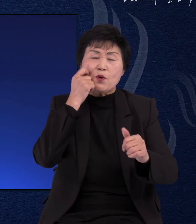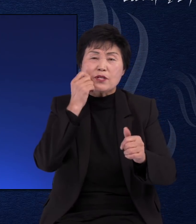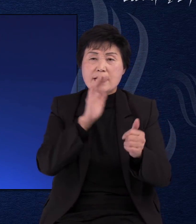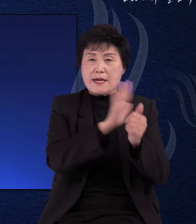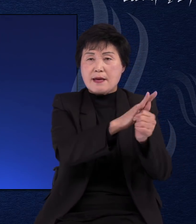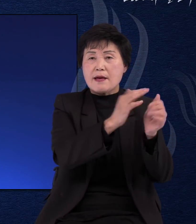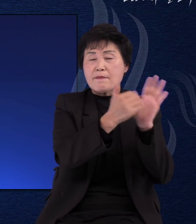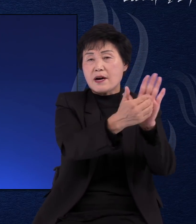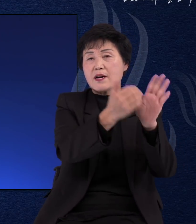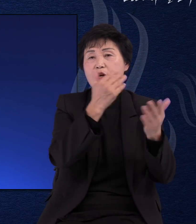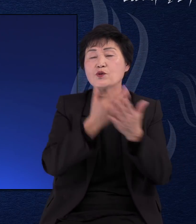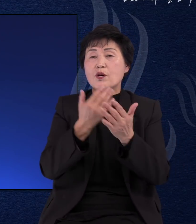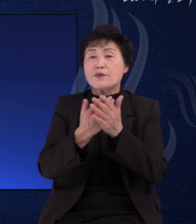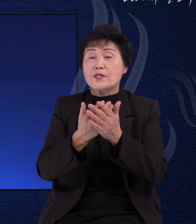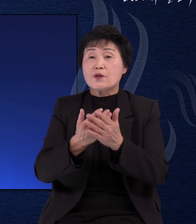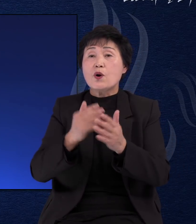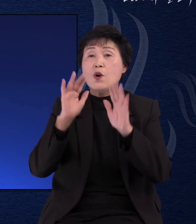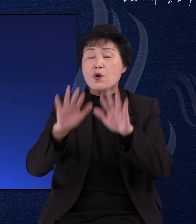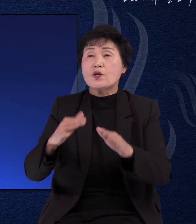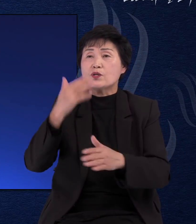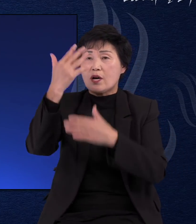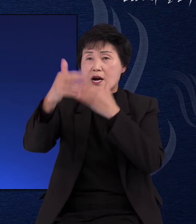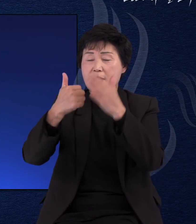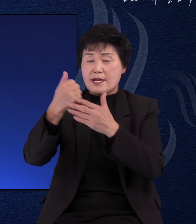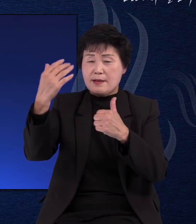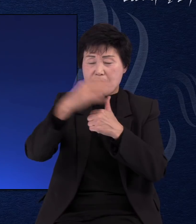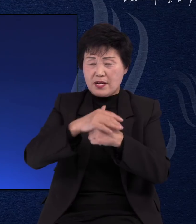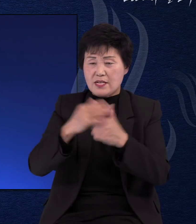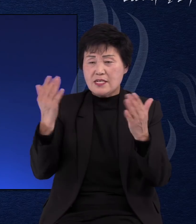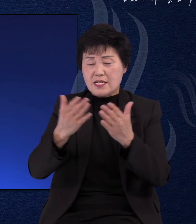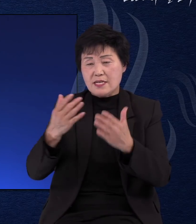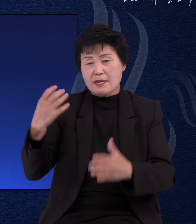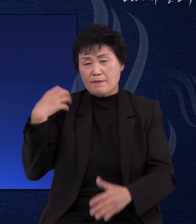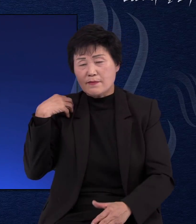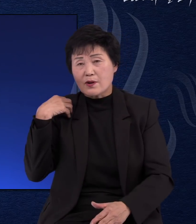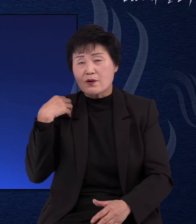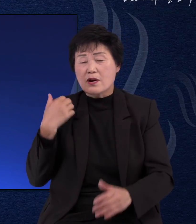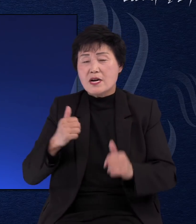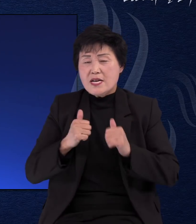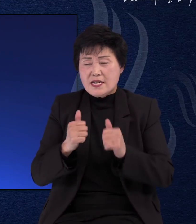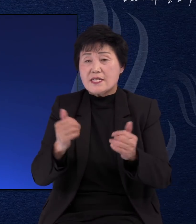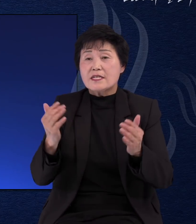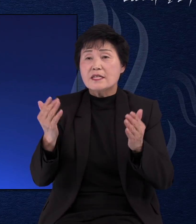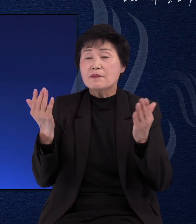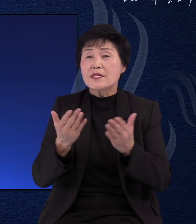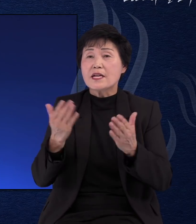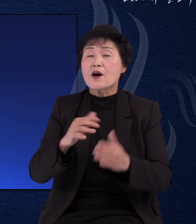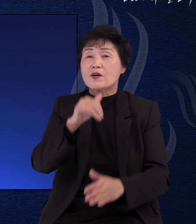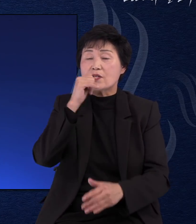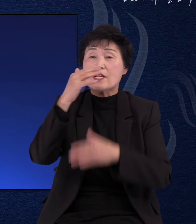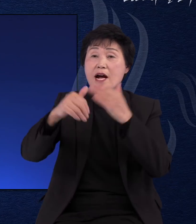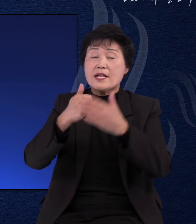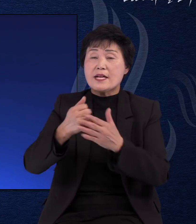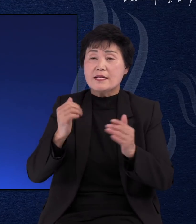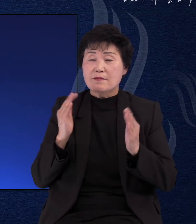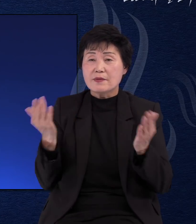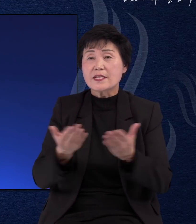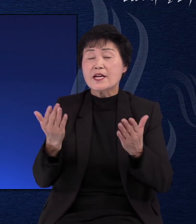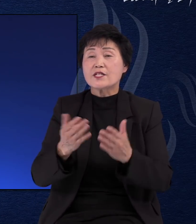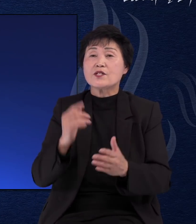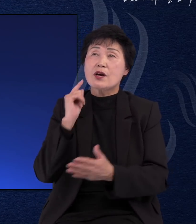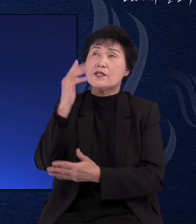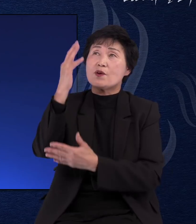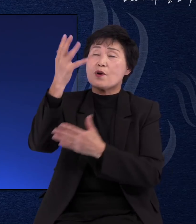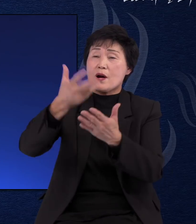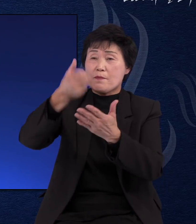사명은 오늘도 달리는 줄 믿사오니, 하나님 아버지 세우신 모든 교회에 하나님이 일하시옵소서. 하나님이 영광 받으시옵소서.